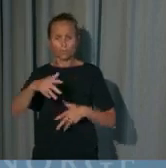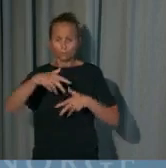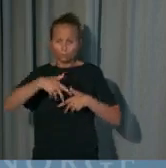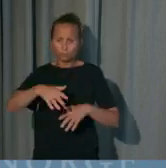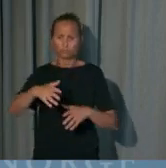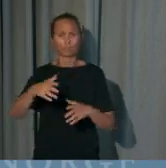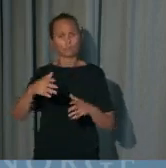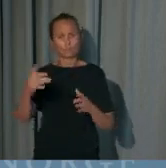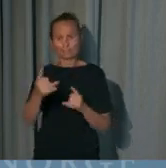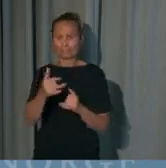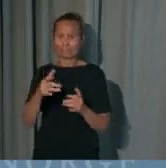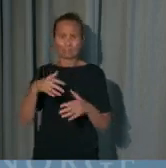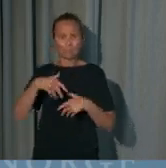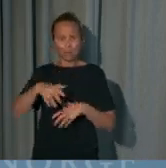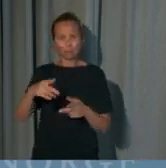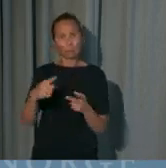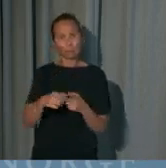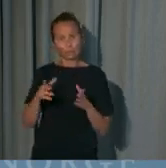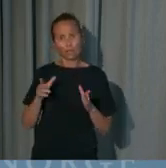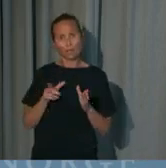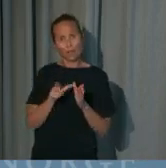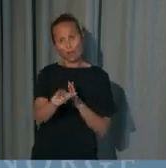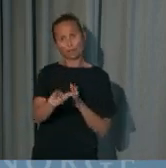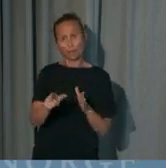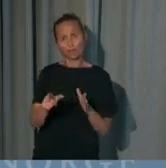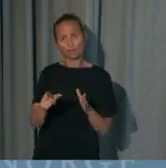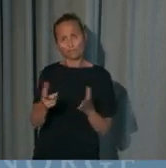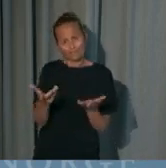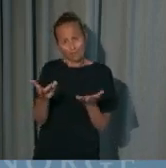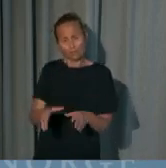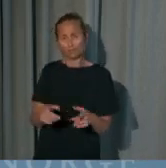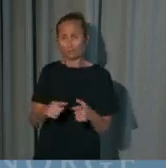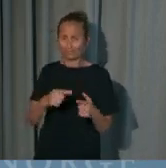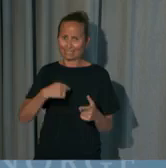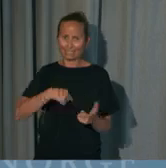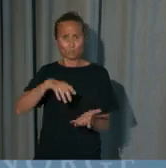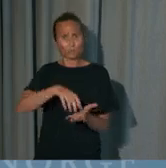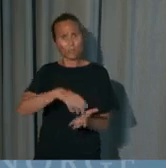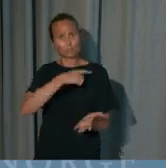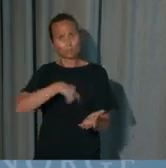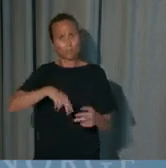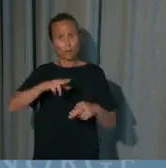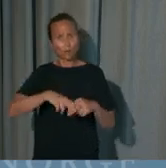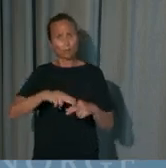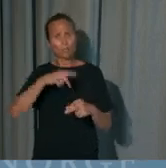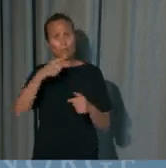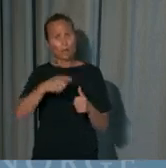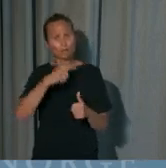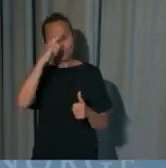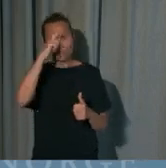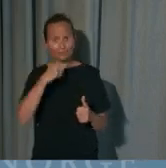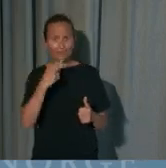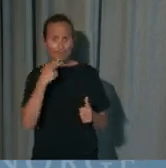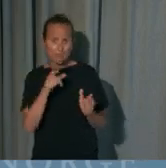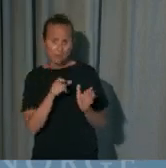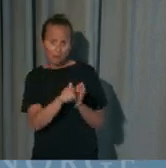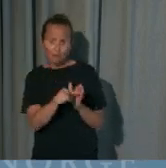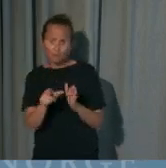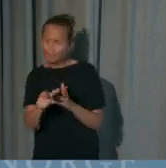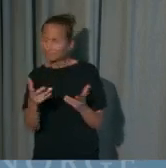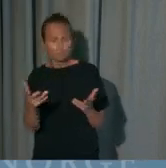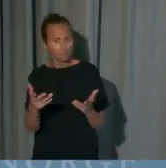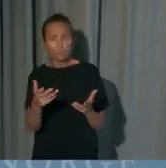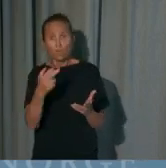gatene. Så det har ikke funnet sted. Men jeg vil ikke som statsminister gå inn og kommentere antall mennesker på hvilke gater og hvilke gategjørner.